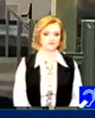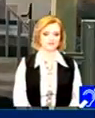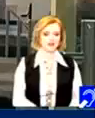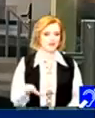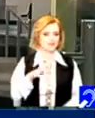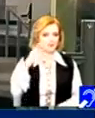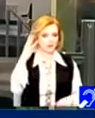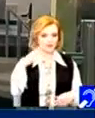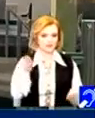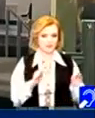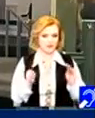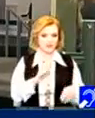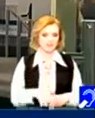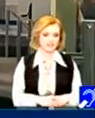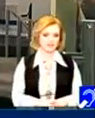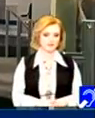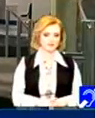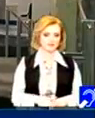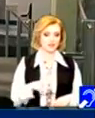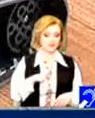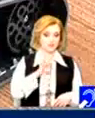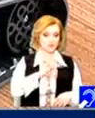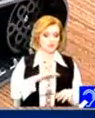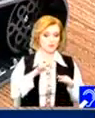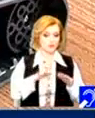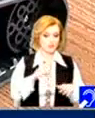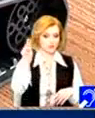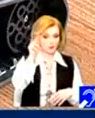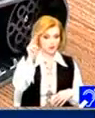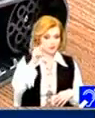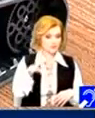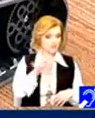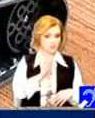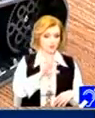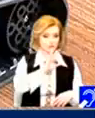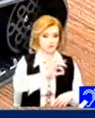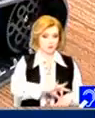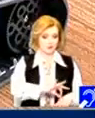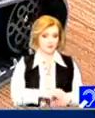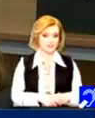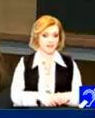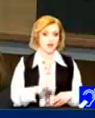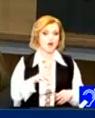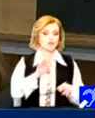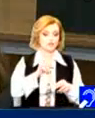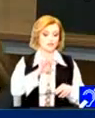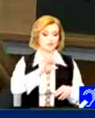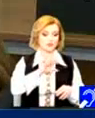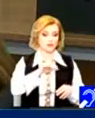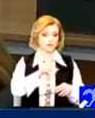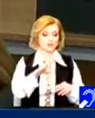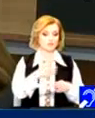Echipamentele moderne vor fi integrate în procesul educațional. Beneficiarii unor asemenea gadgeturi vor fi 6 instituții, școli profesionale și centre